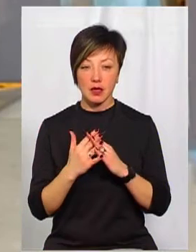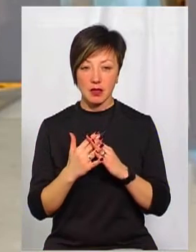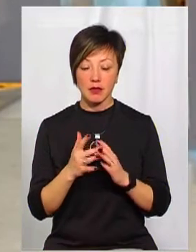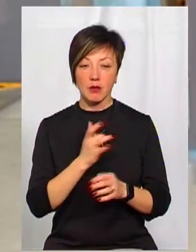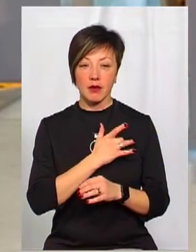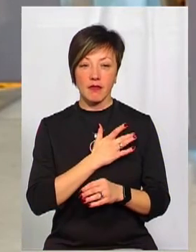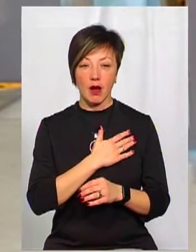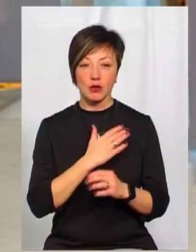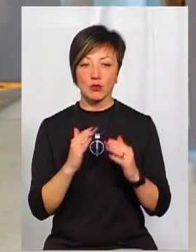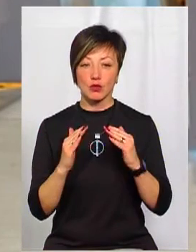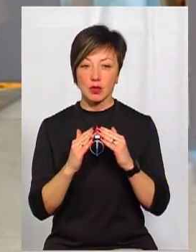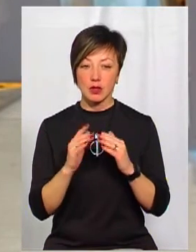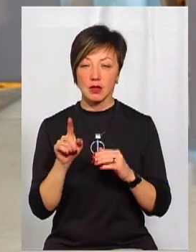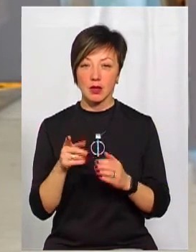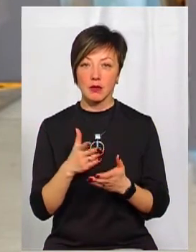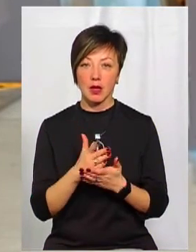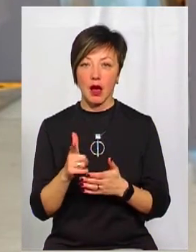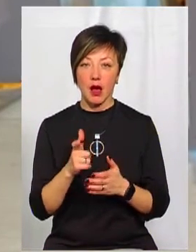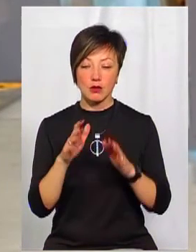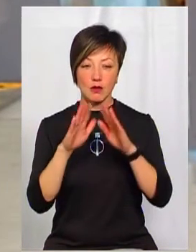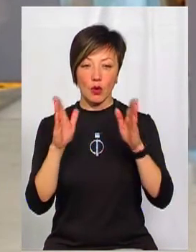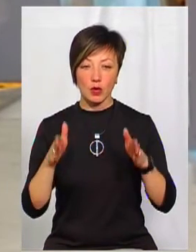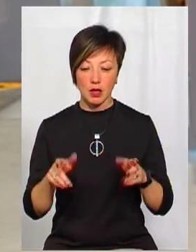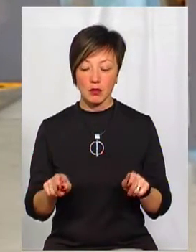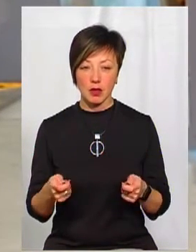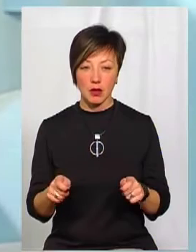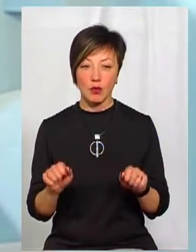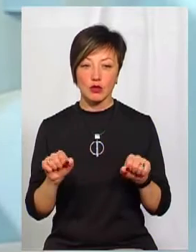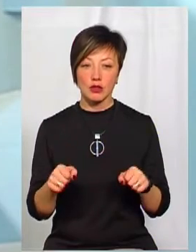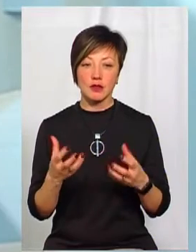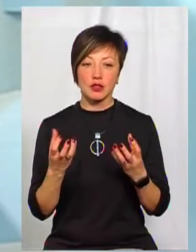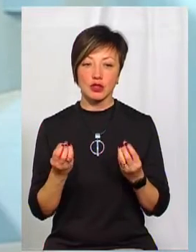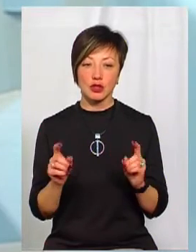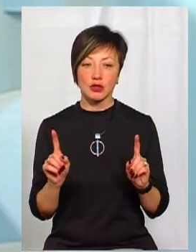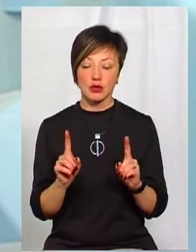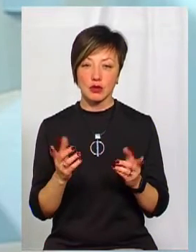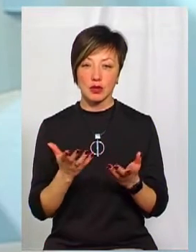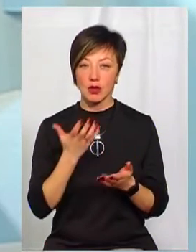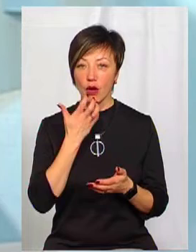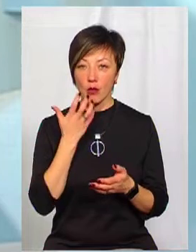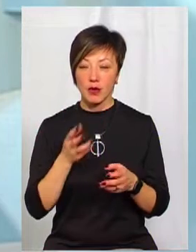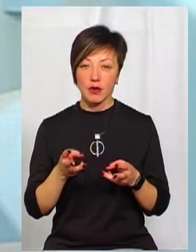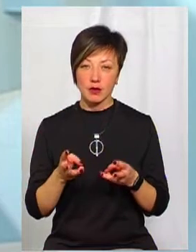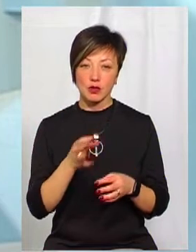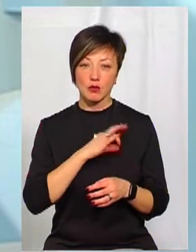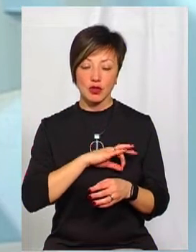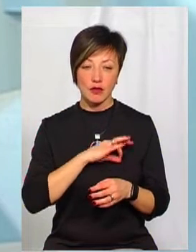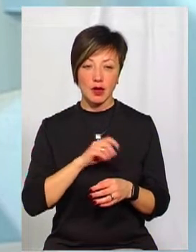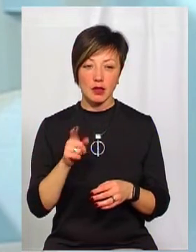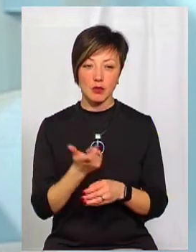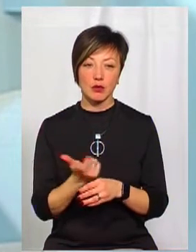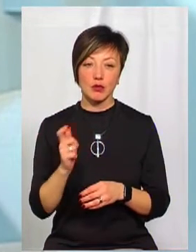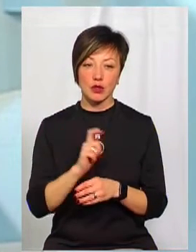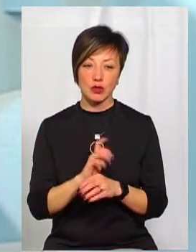селі в приватному будинку, звичайно, там є газовий котел, плита, можливо, ще щось там, якісь обігрівачі, споживання там